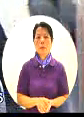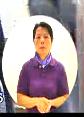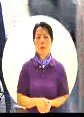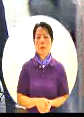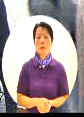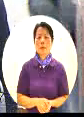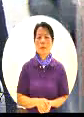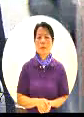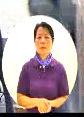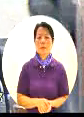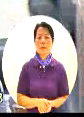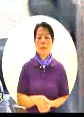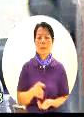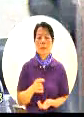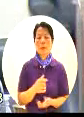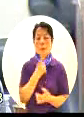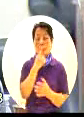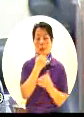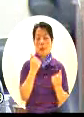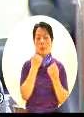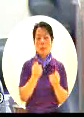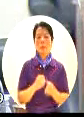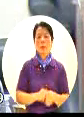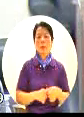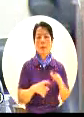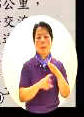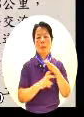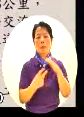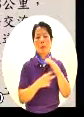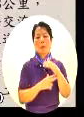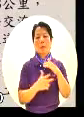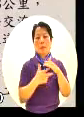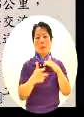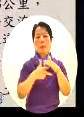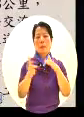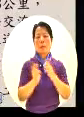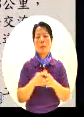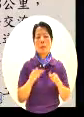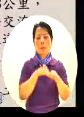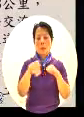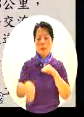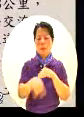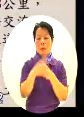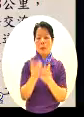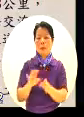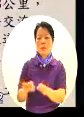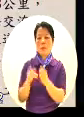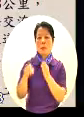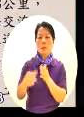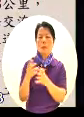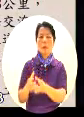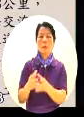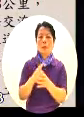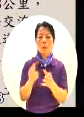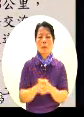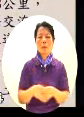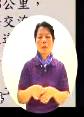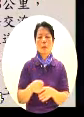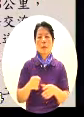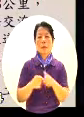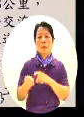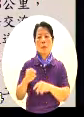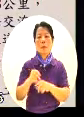就是讲在我们国道七号的交流道部分哈。来开辟一个新的工业园区